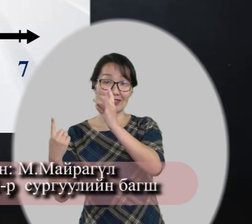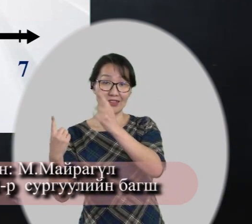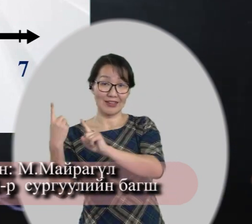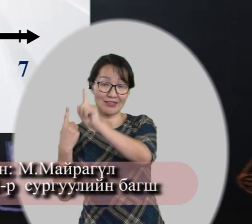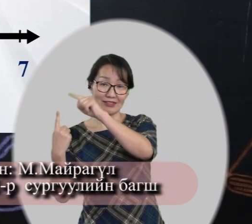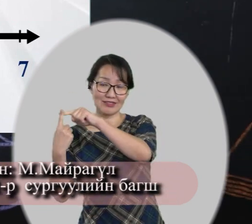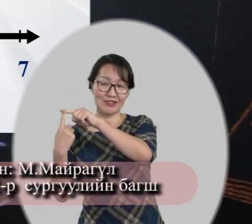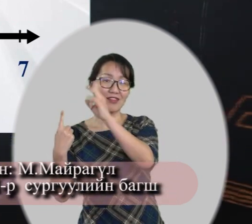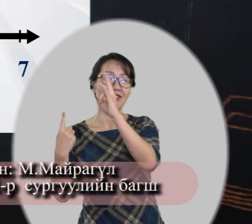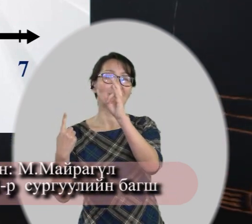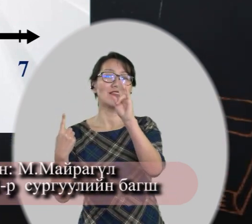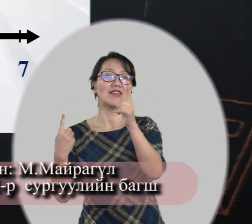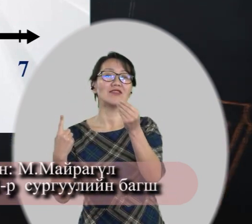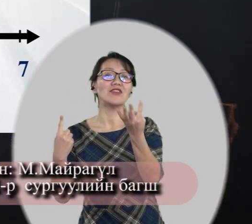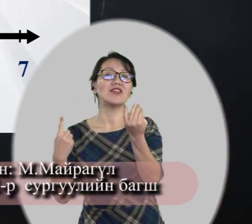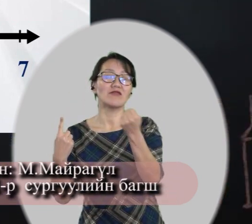қашықтықты екенін